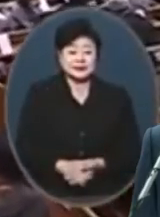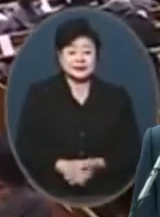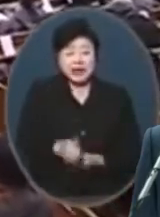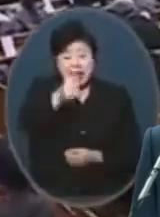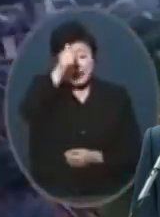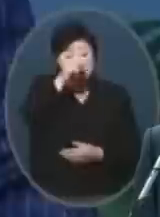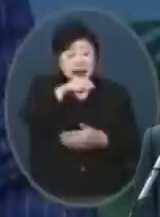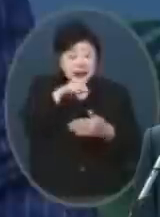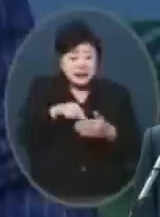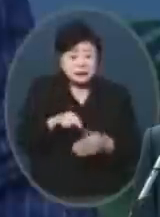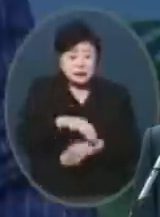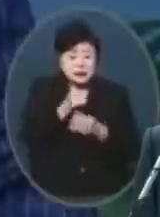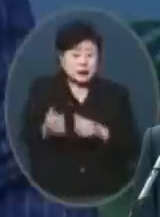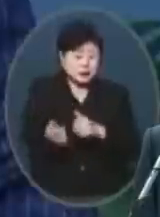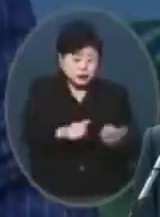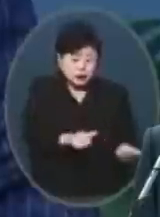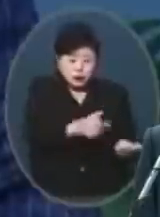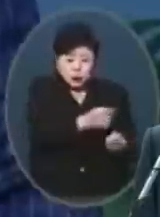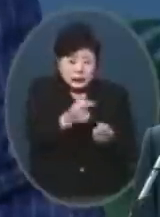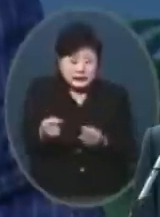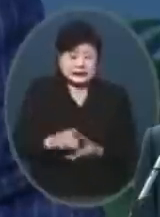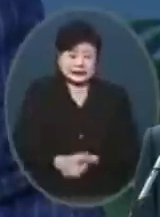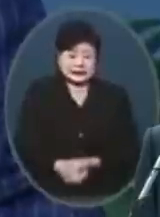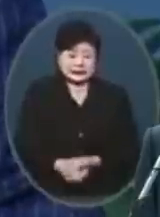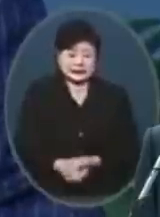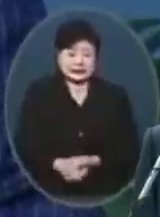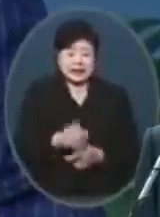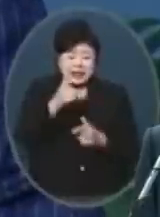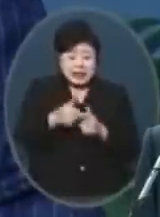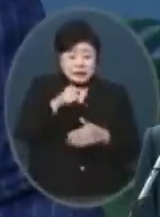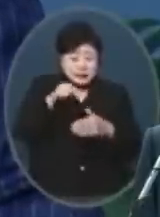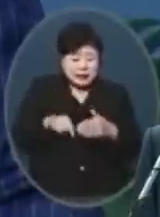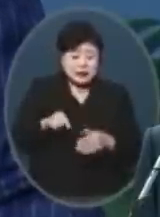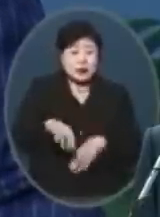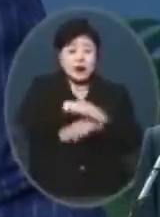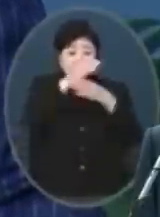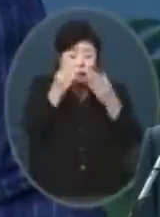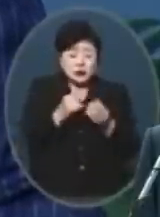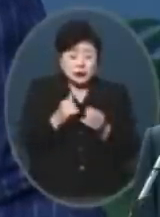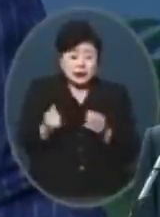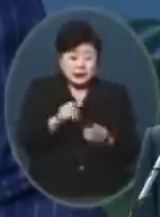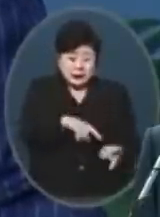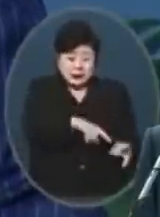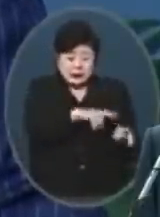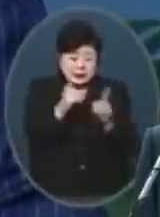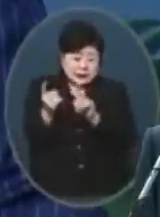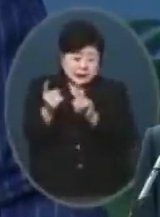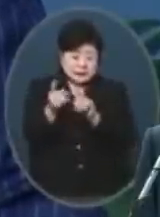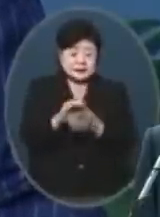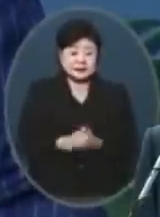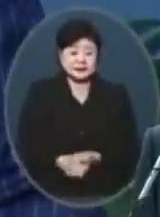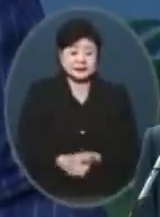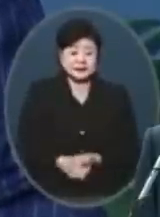아담 안에서 모든 사람이 다 죽었는데 예수님 안에서 우리가 다